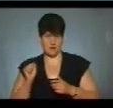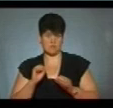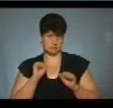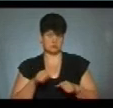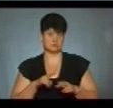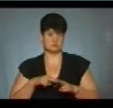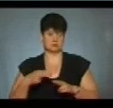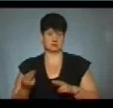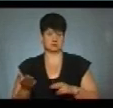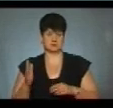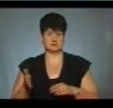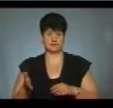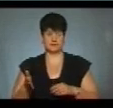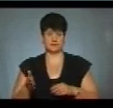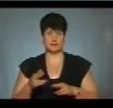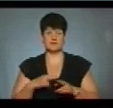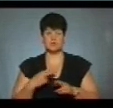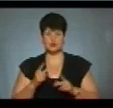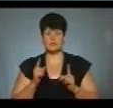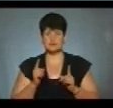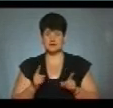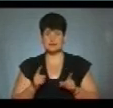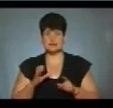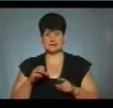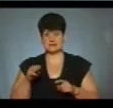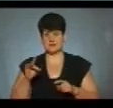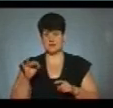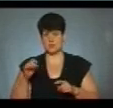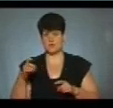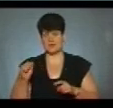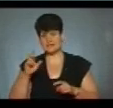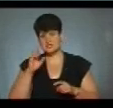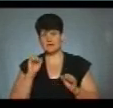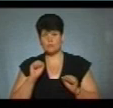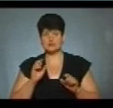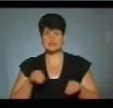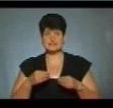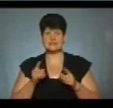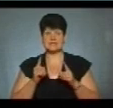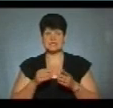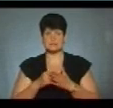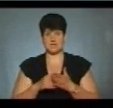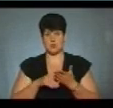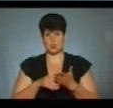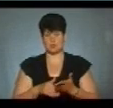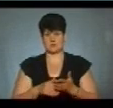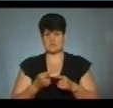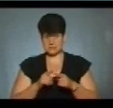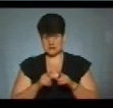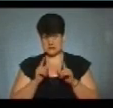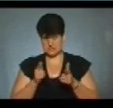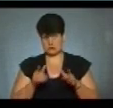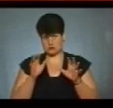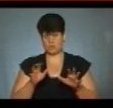йде процес відшкодування. І відшкодовує тільки страхова компанія. Держава може надати тільки матеріальну допомогу. Це згідно з